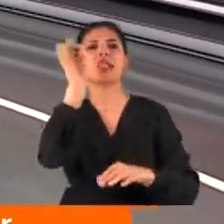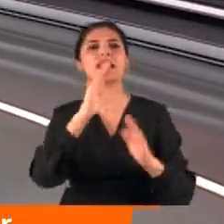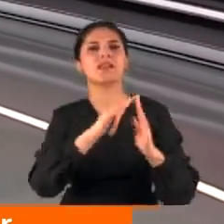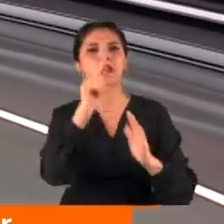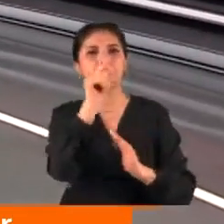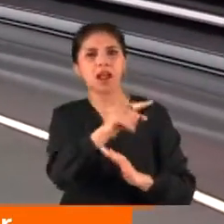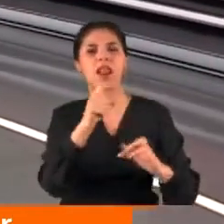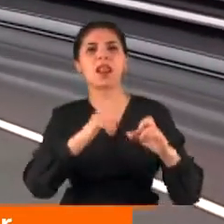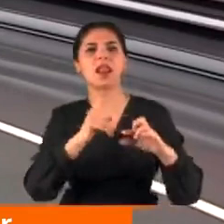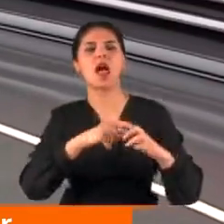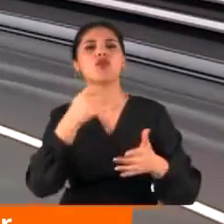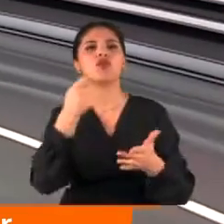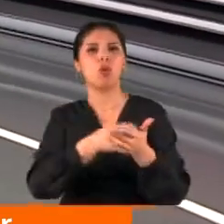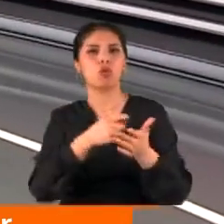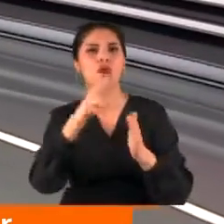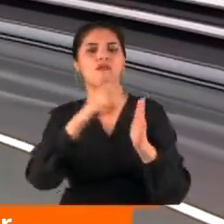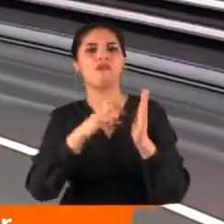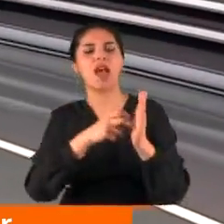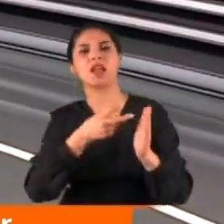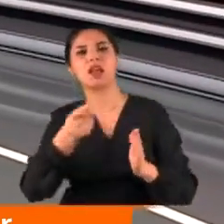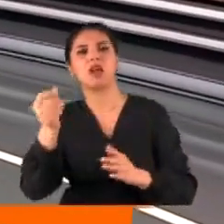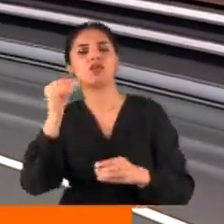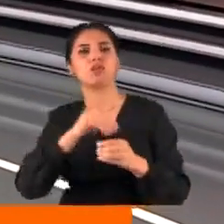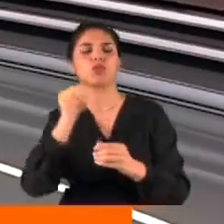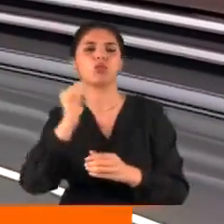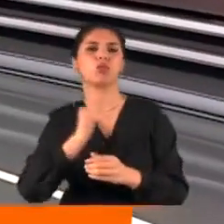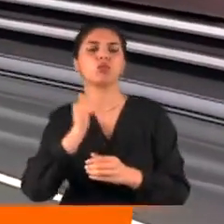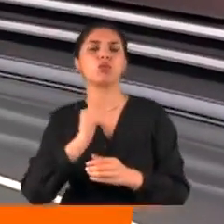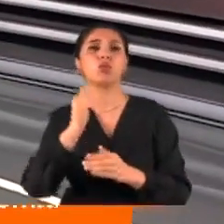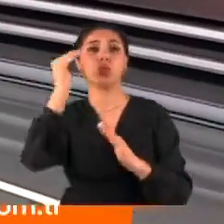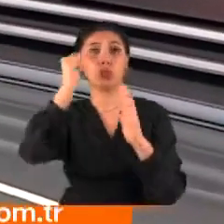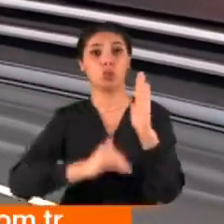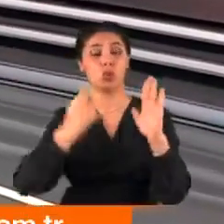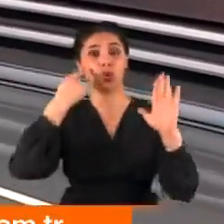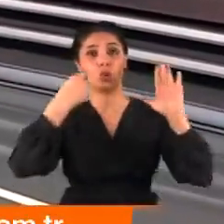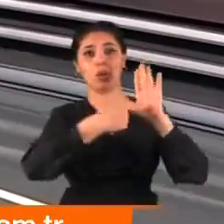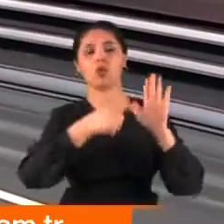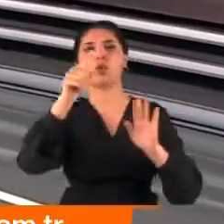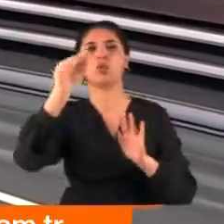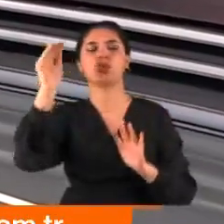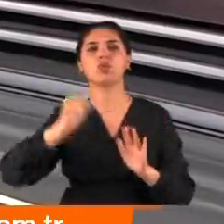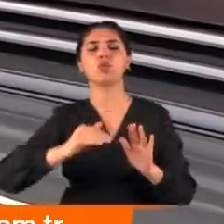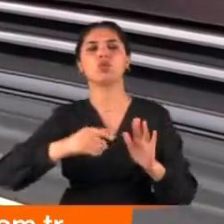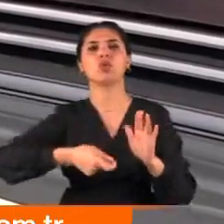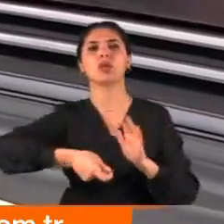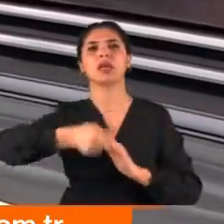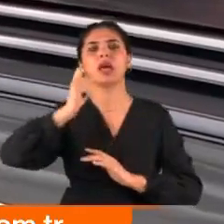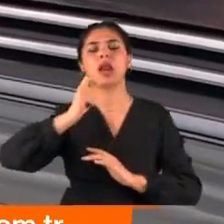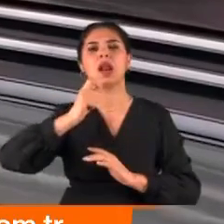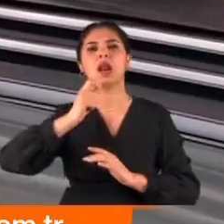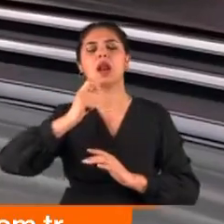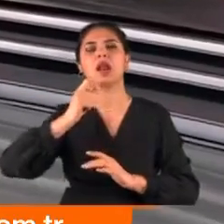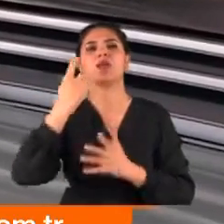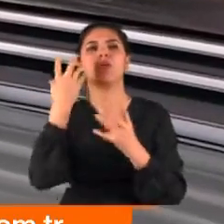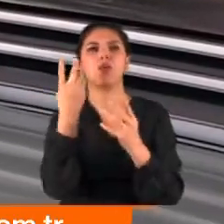çoğunun rayiç bedeli, vergiden kaçınmak için düşük gösteriliyor. Bu da düşük krediye ulaşım oranını gösteriyor